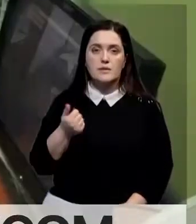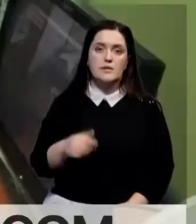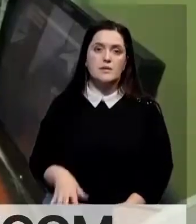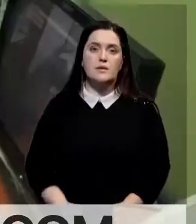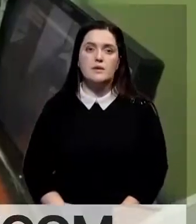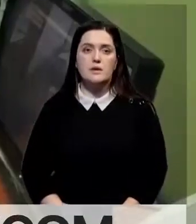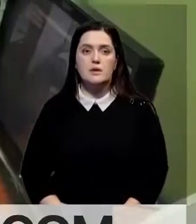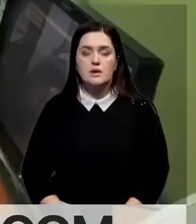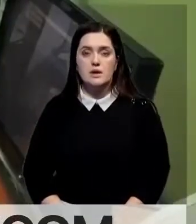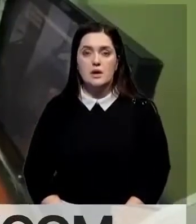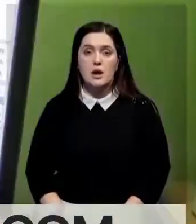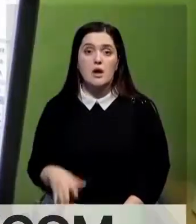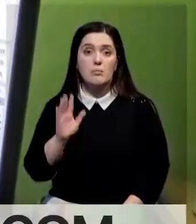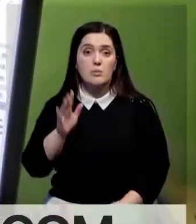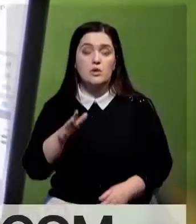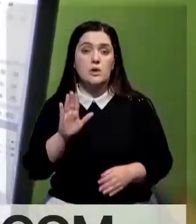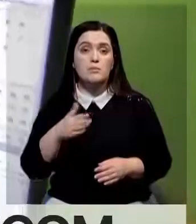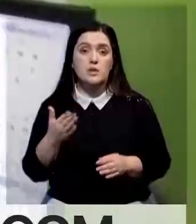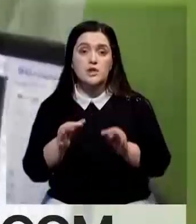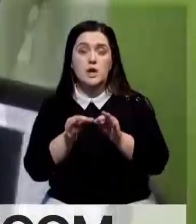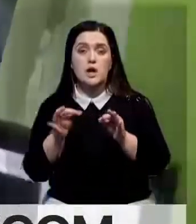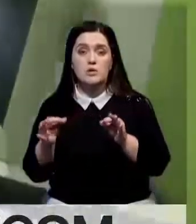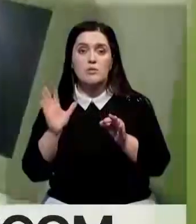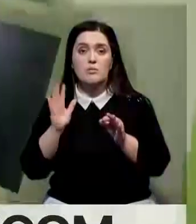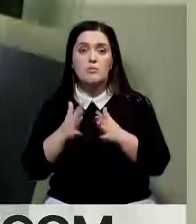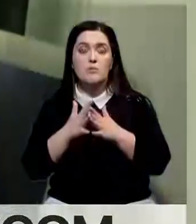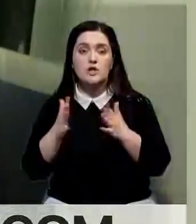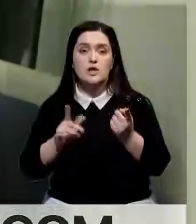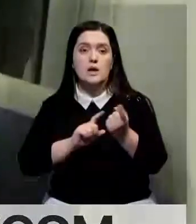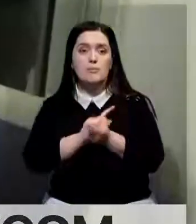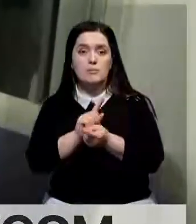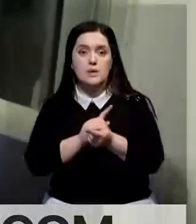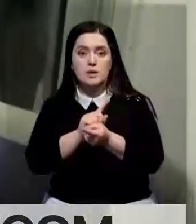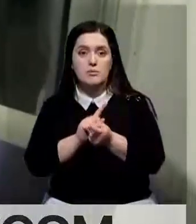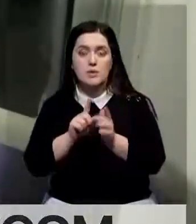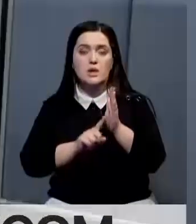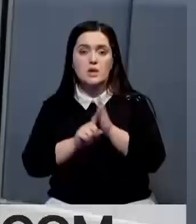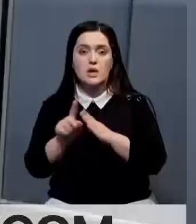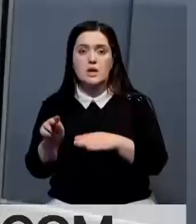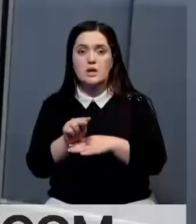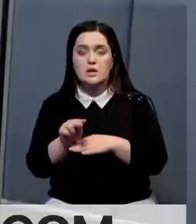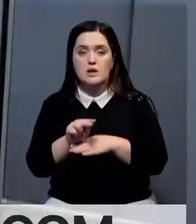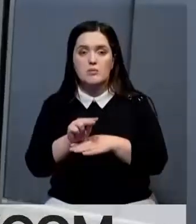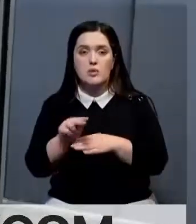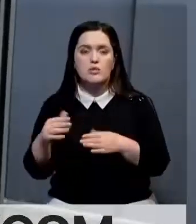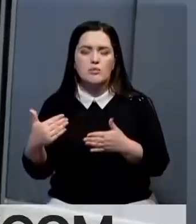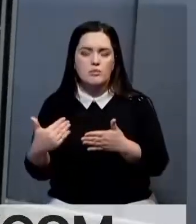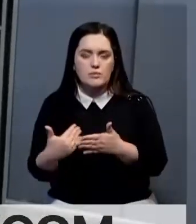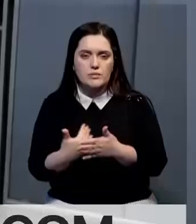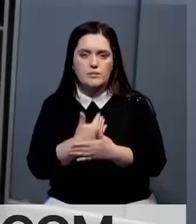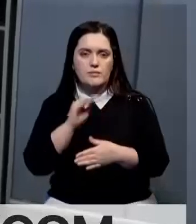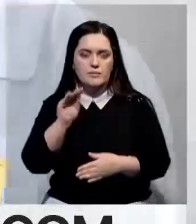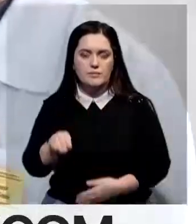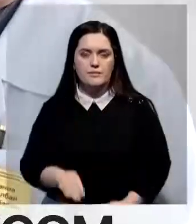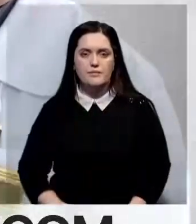скоро Аркалыкская больница станет межрайонной. Смена статуса принесет большие перемены. В этом году здесь начнется капитальный ремонт, а затем полное обновление